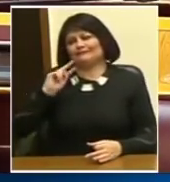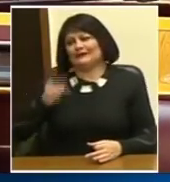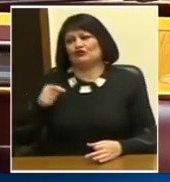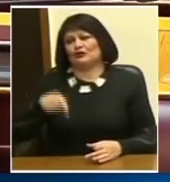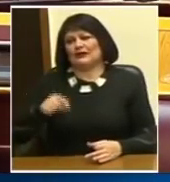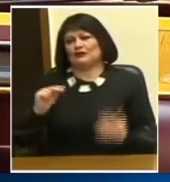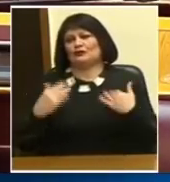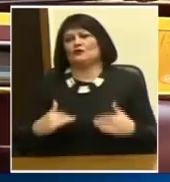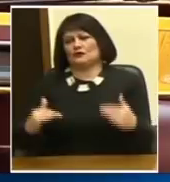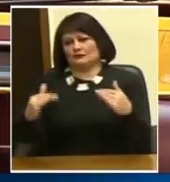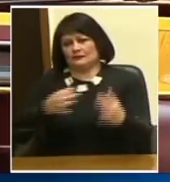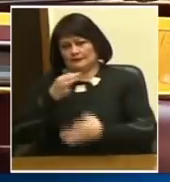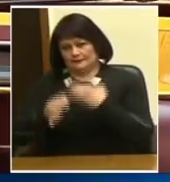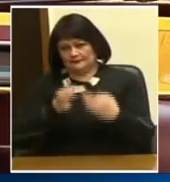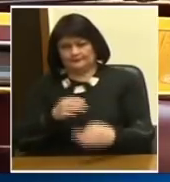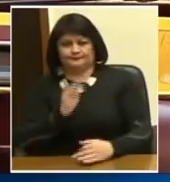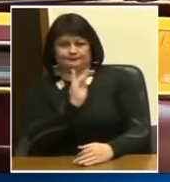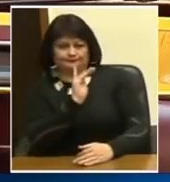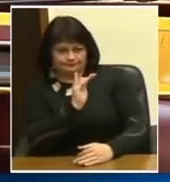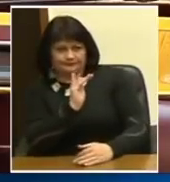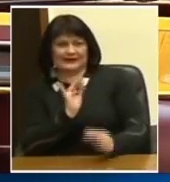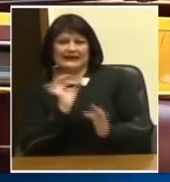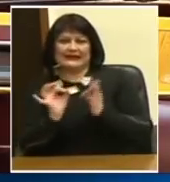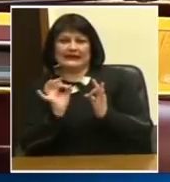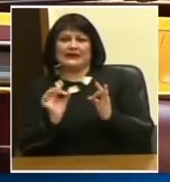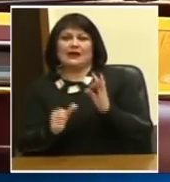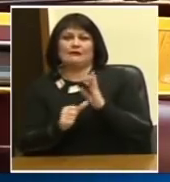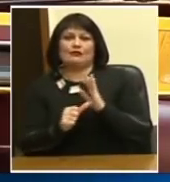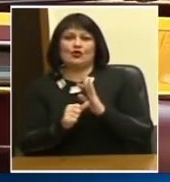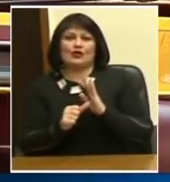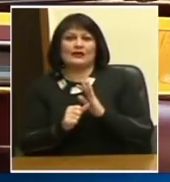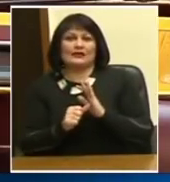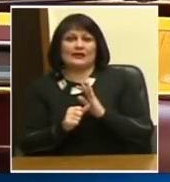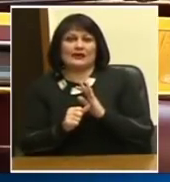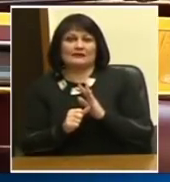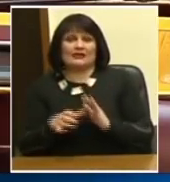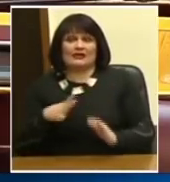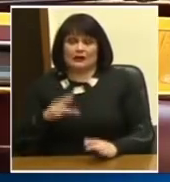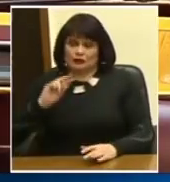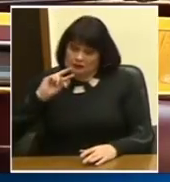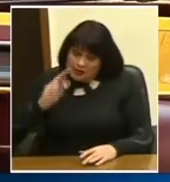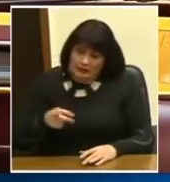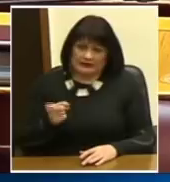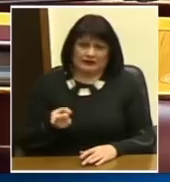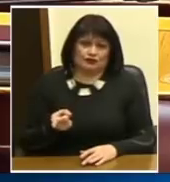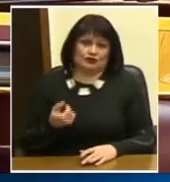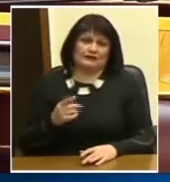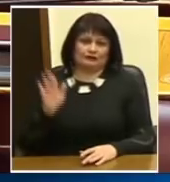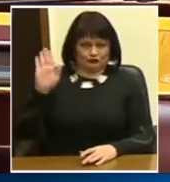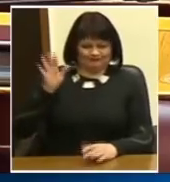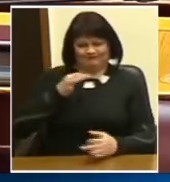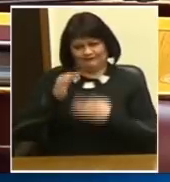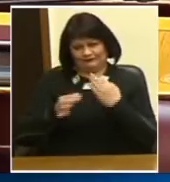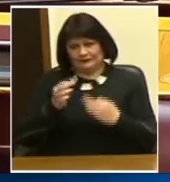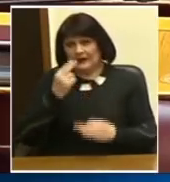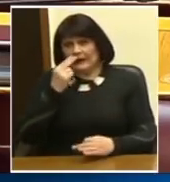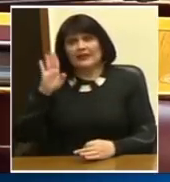της Βουλής. Κυρία Πρόεδρε, απλώς δεν θέλω να περάσει ασχολίαστο από τη συνεδρίαση. Ο